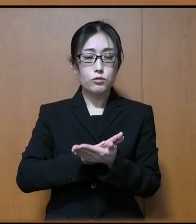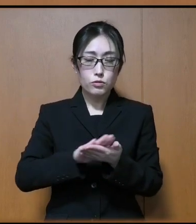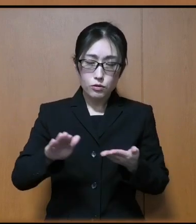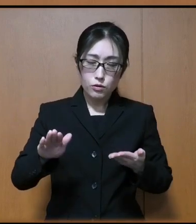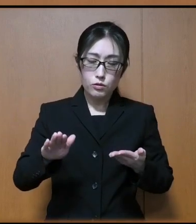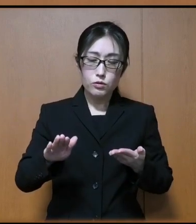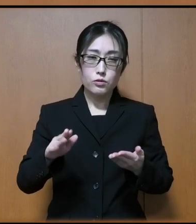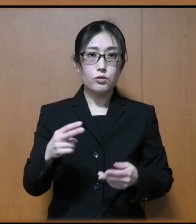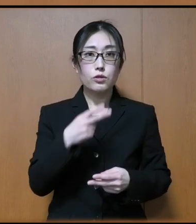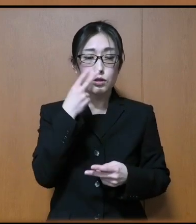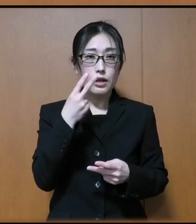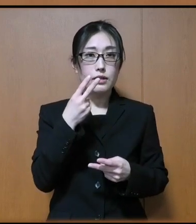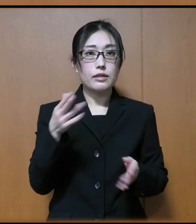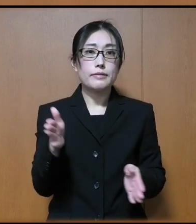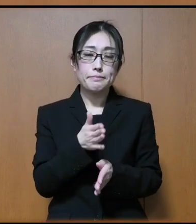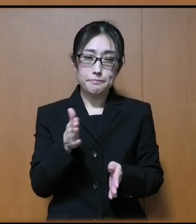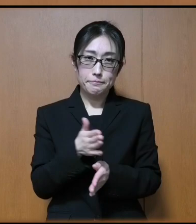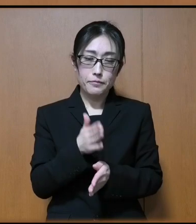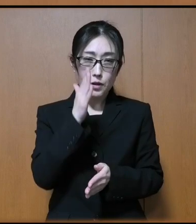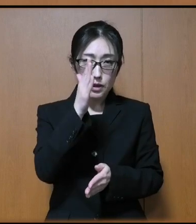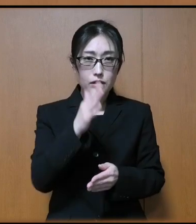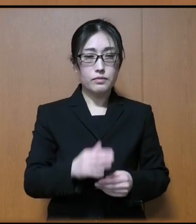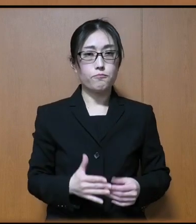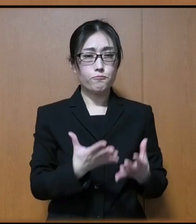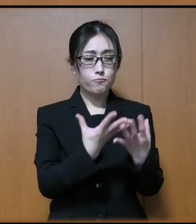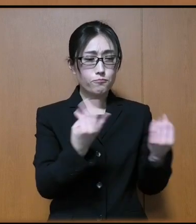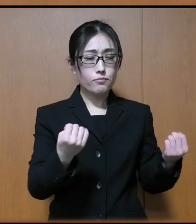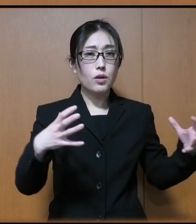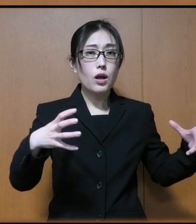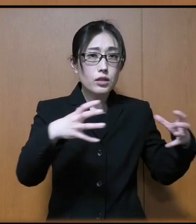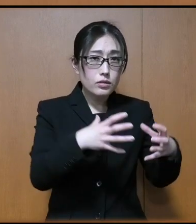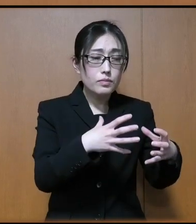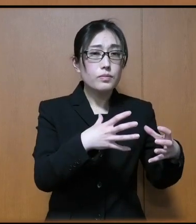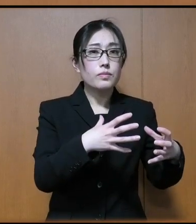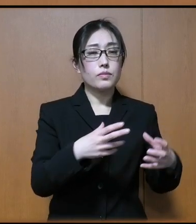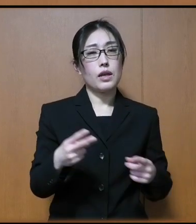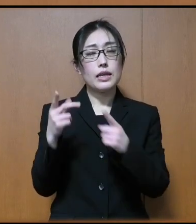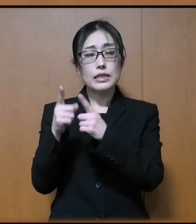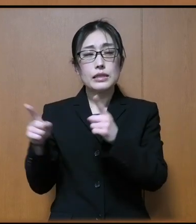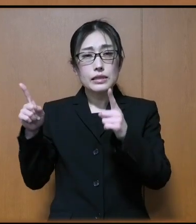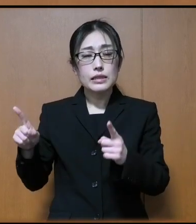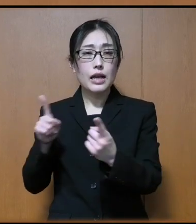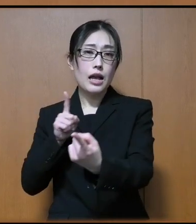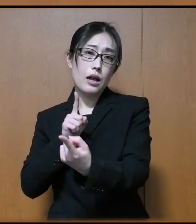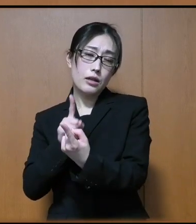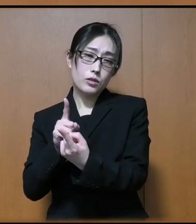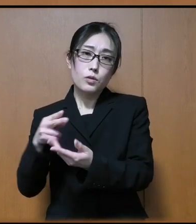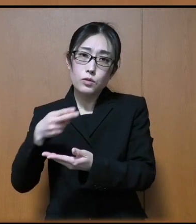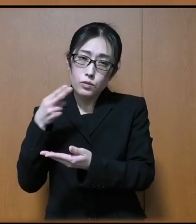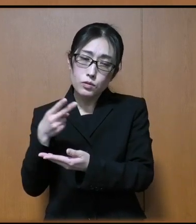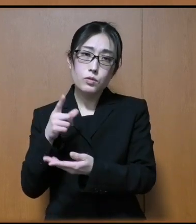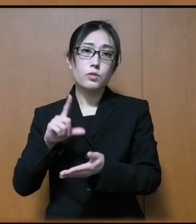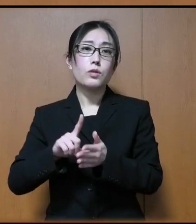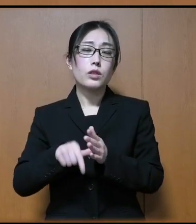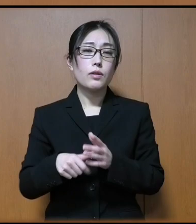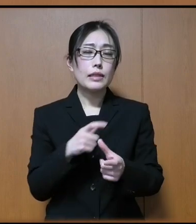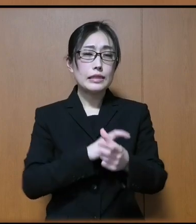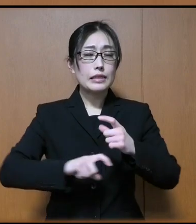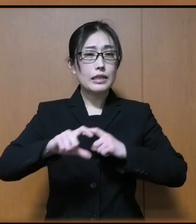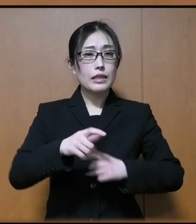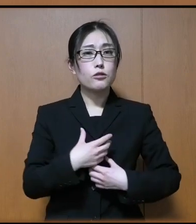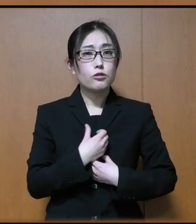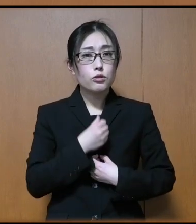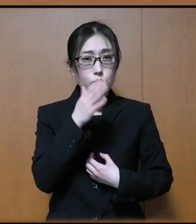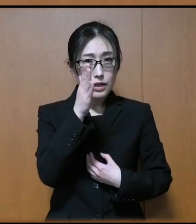。また大人数での会食や普段会わない方との飲食の場面ではより一層注意をお願いいたします